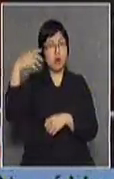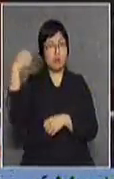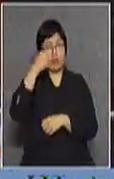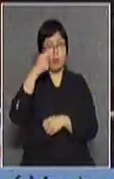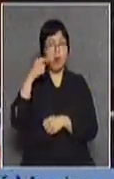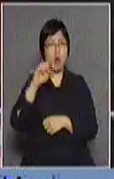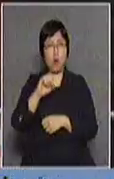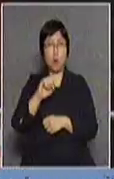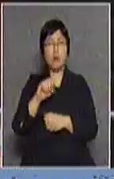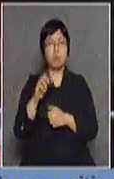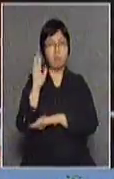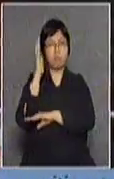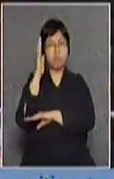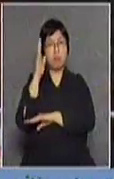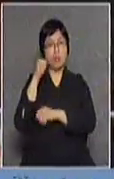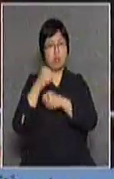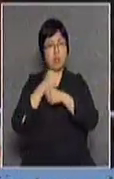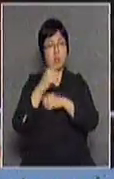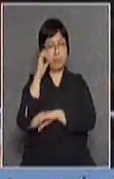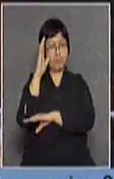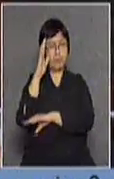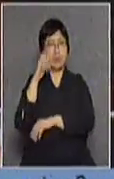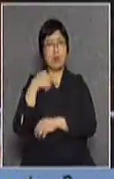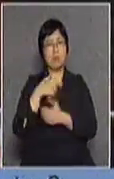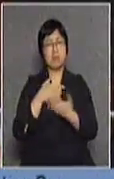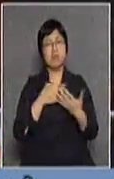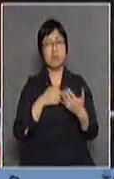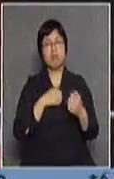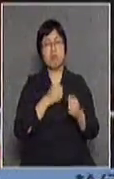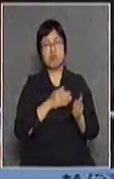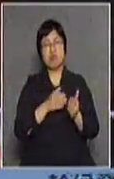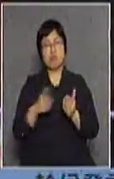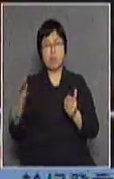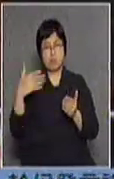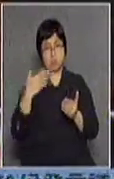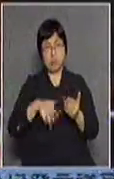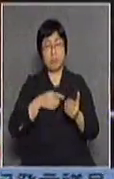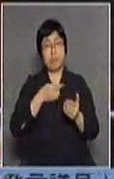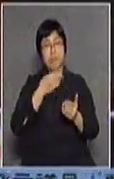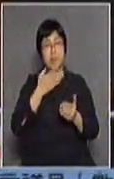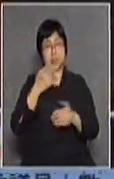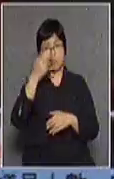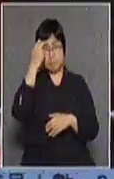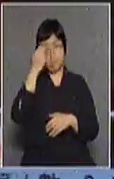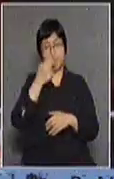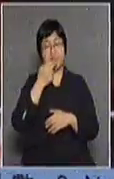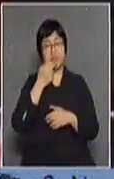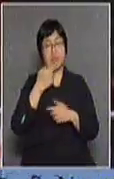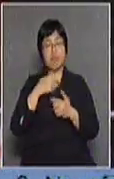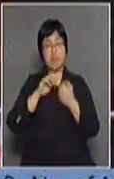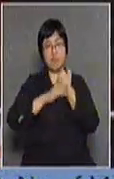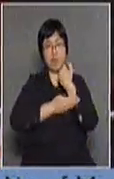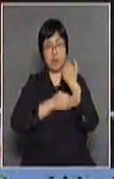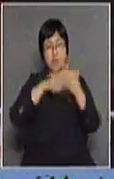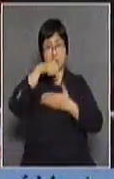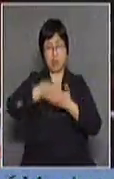裡面說，我們的旅程不算完成，除非對同性戀者在法律之下獲得同樣